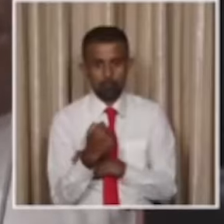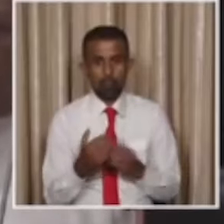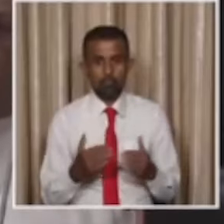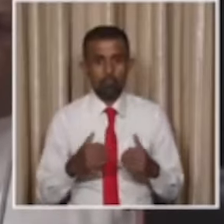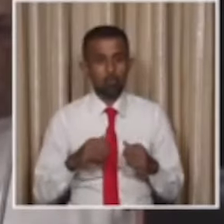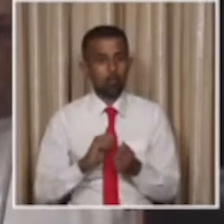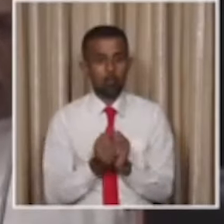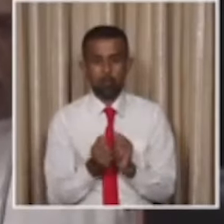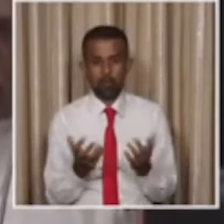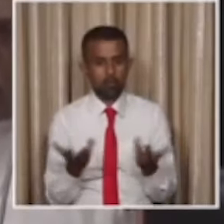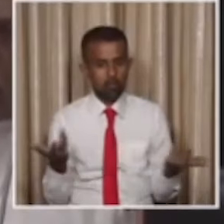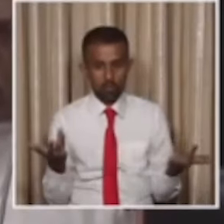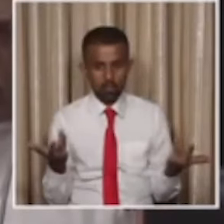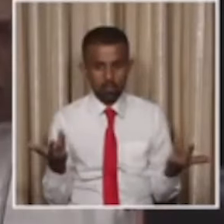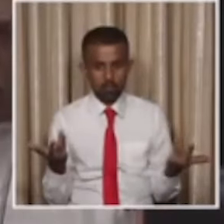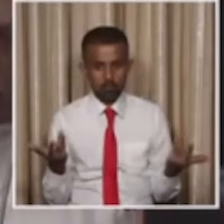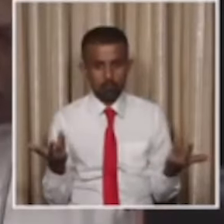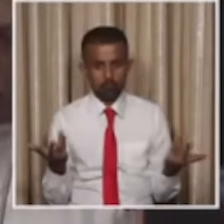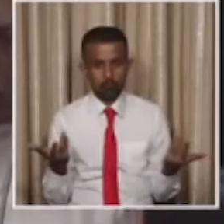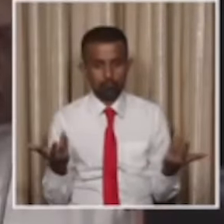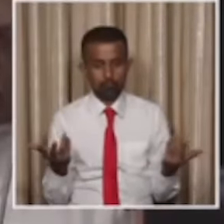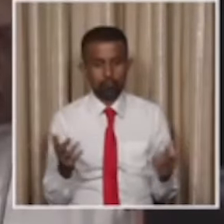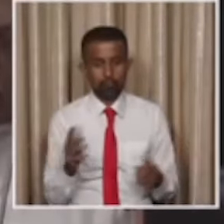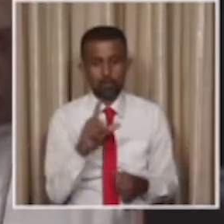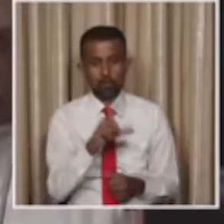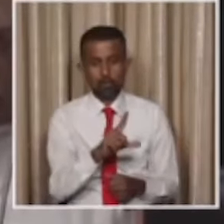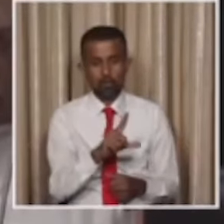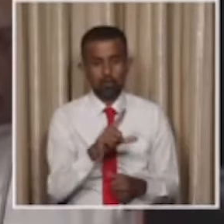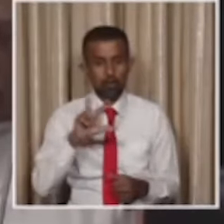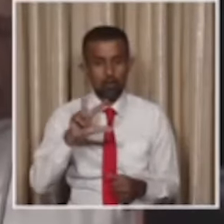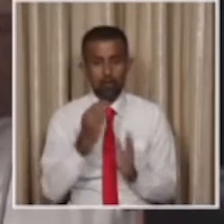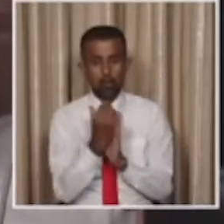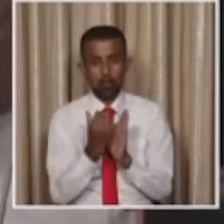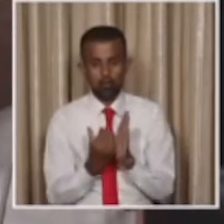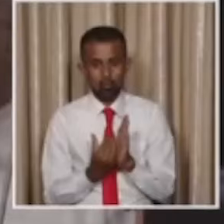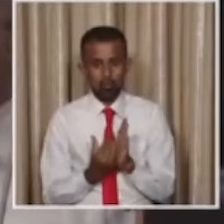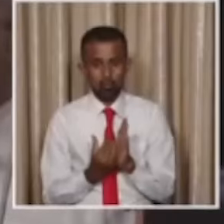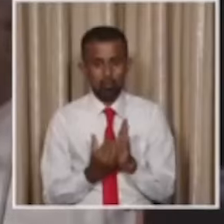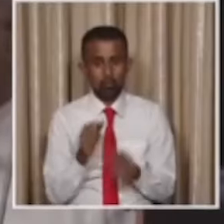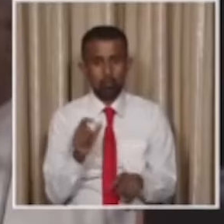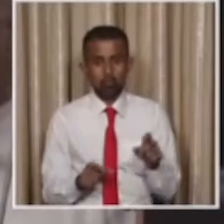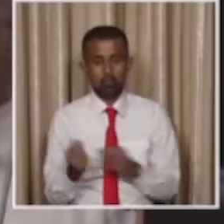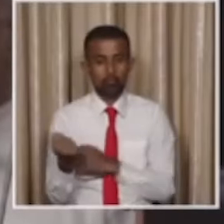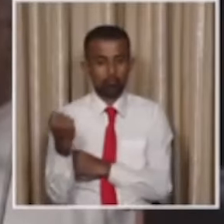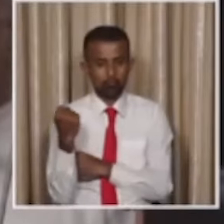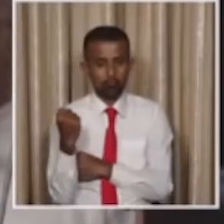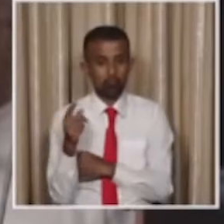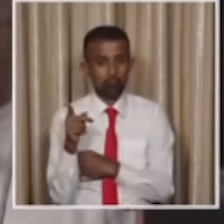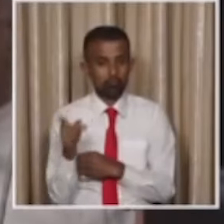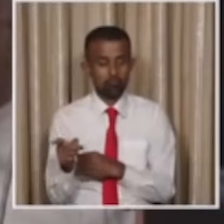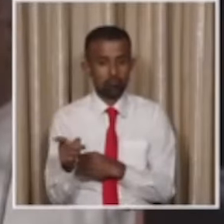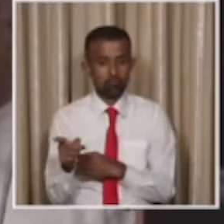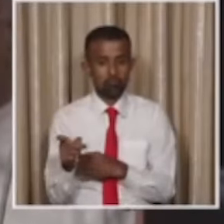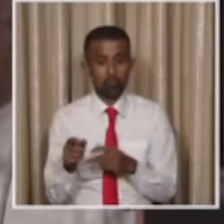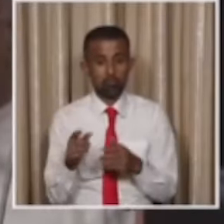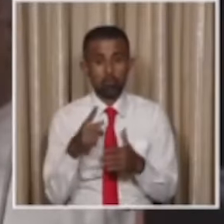වෙනස් කරලා නැහැ. ඒත් 78 ව්‍යවස්ථාවේදී ජනතා පරමාධිපත්‍යයට අපි